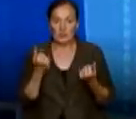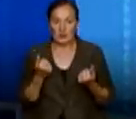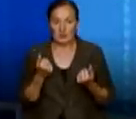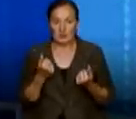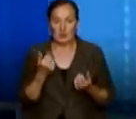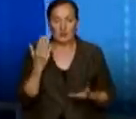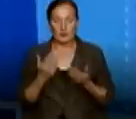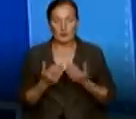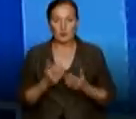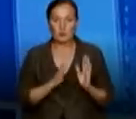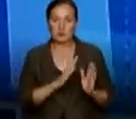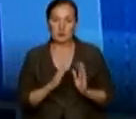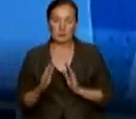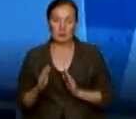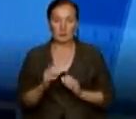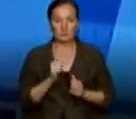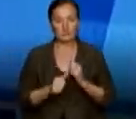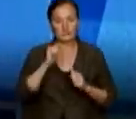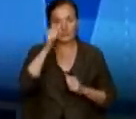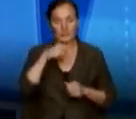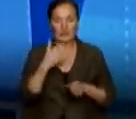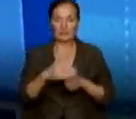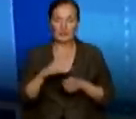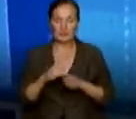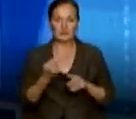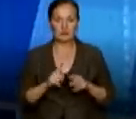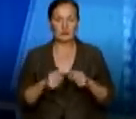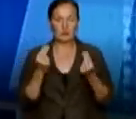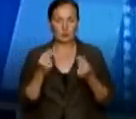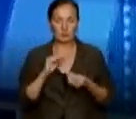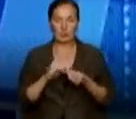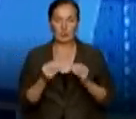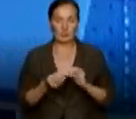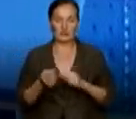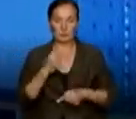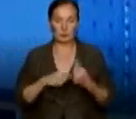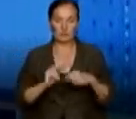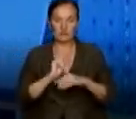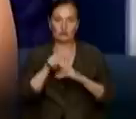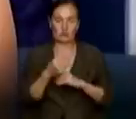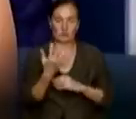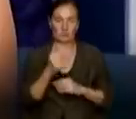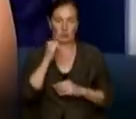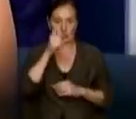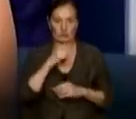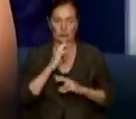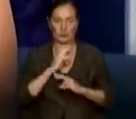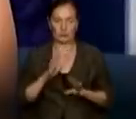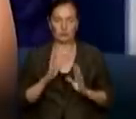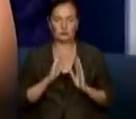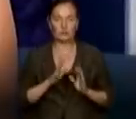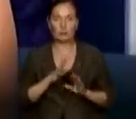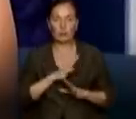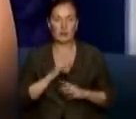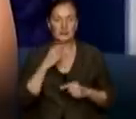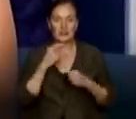йти виділення цих коштів, то не буде потім проблема так відновлюватися через 5 років. Вона була завжди в момент, як створилося водосховище.